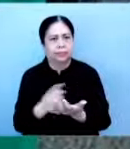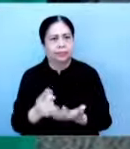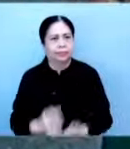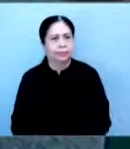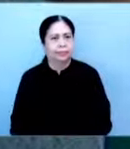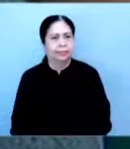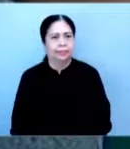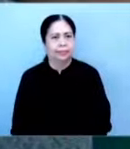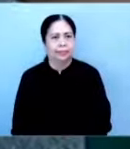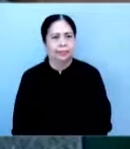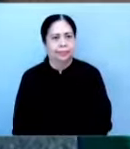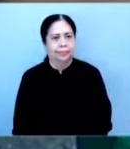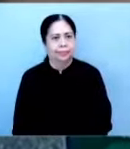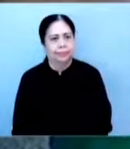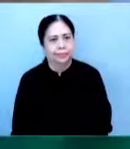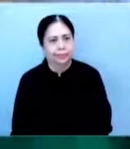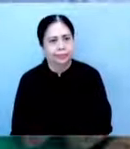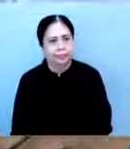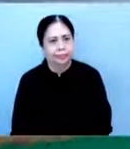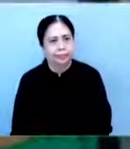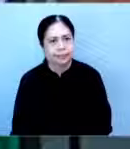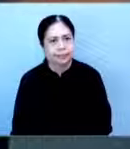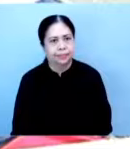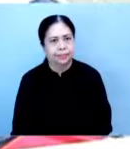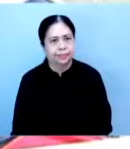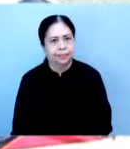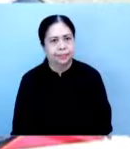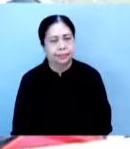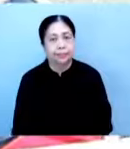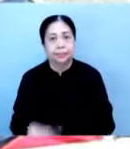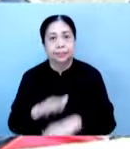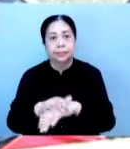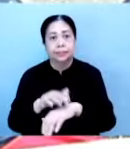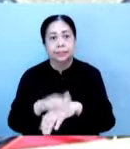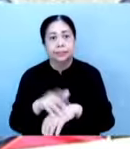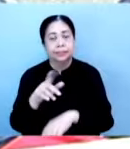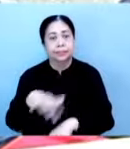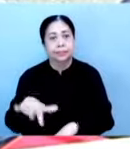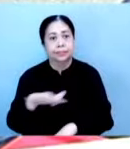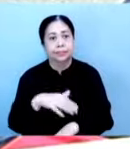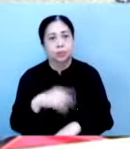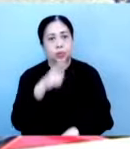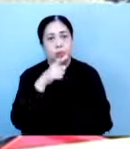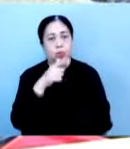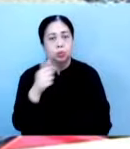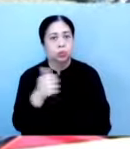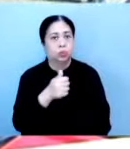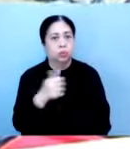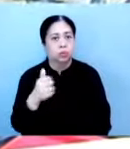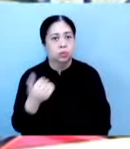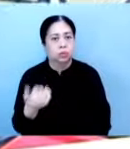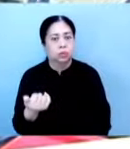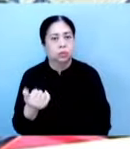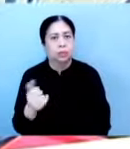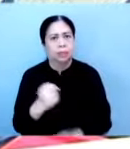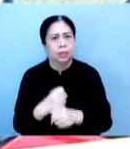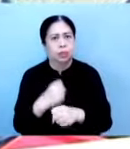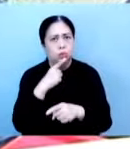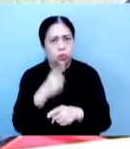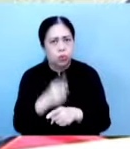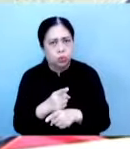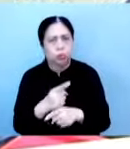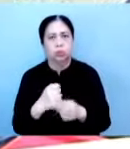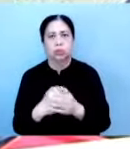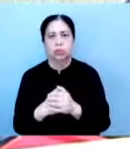Santa Jess Maui Paalala lang sa mga kapatid nating babyahe ngayong holy week na siguraduhing Bukod sa